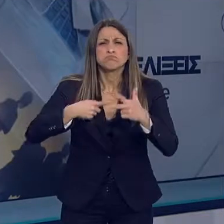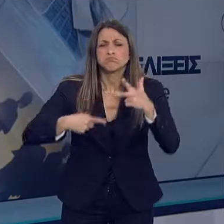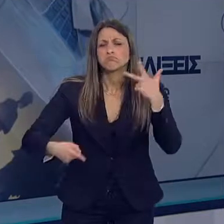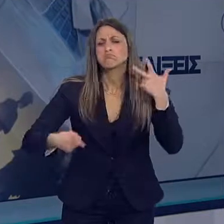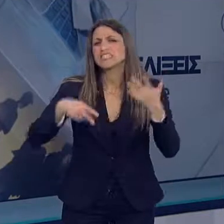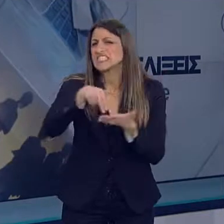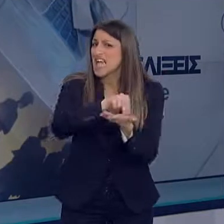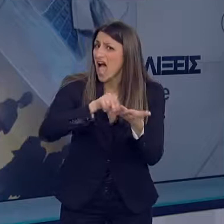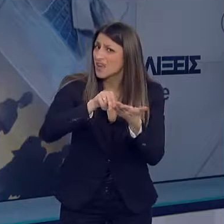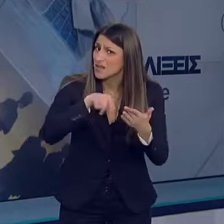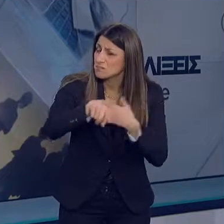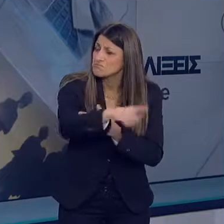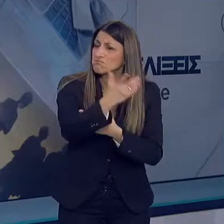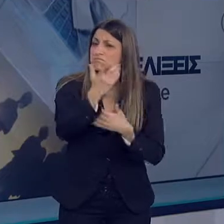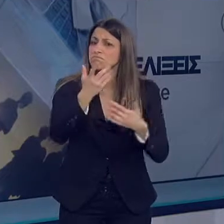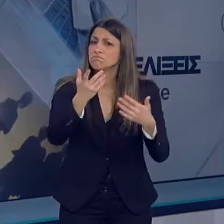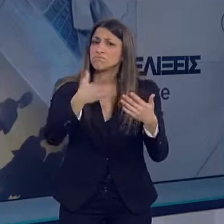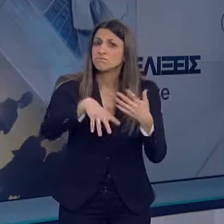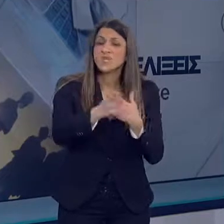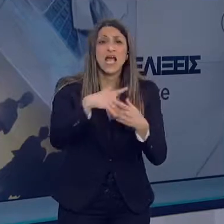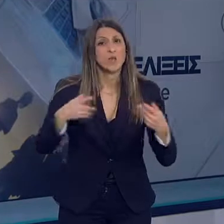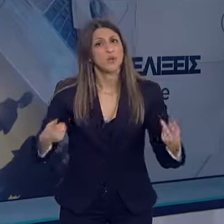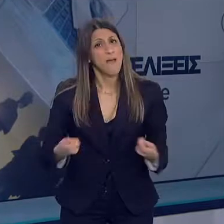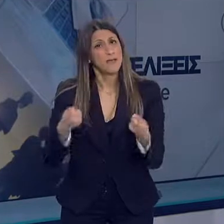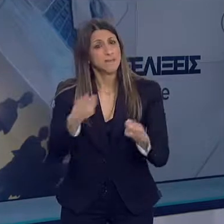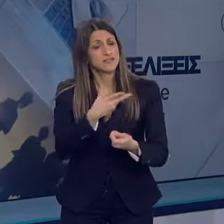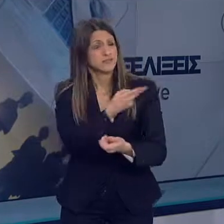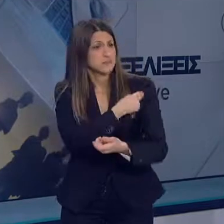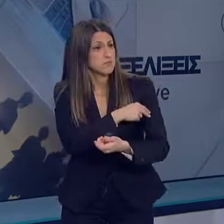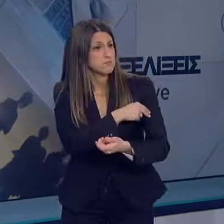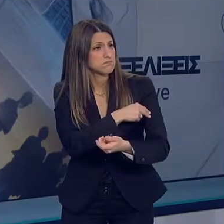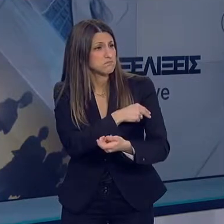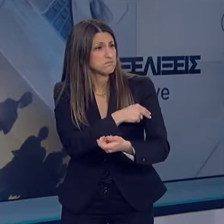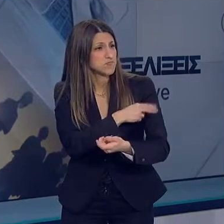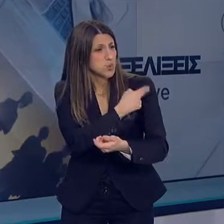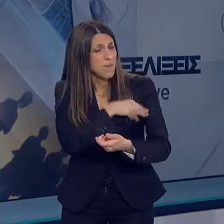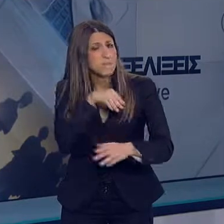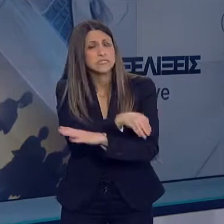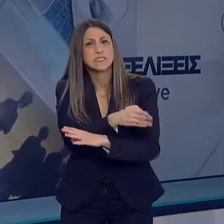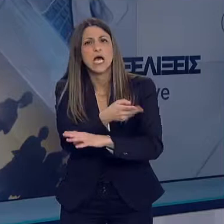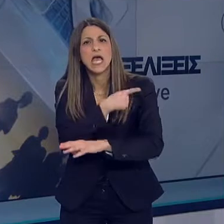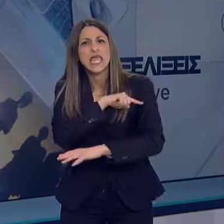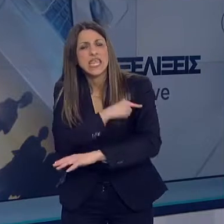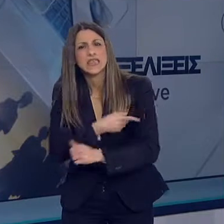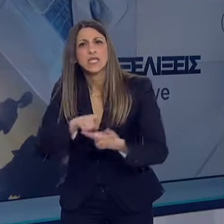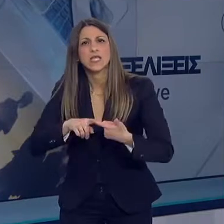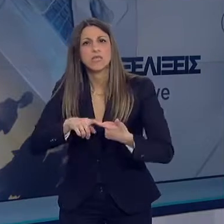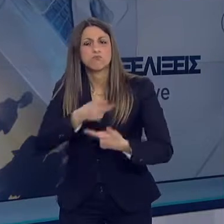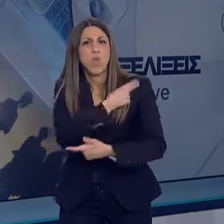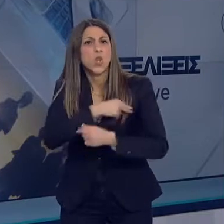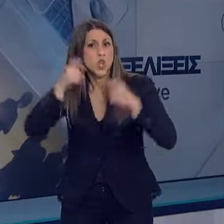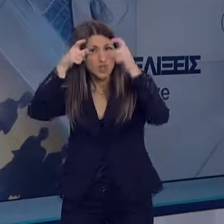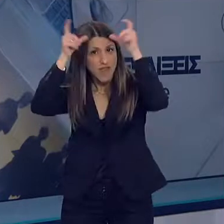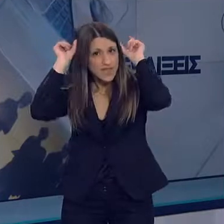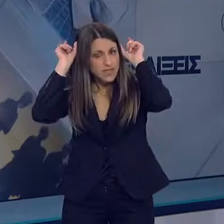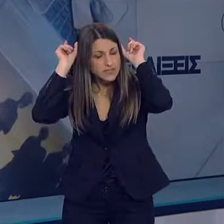των Ρωμά. Αφορά τους επαγγελματίες υγείας σε όλες οριζόντια και πολλοί μιλούν αυτή τη στιγμή